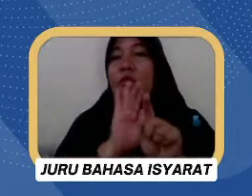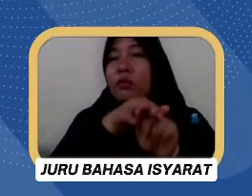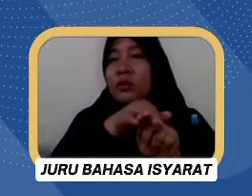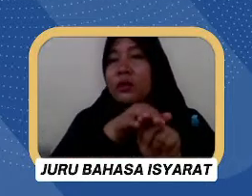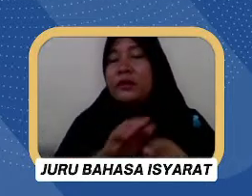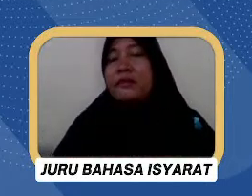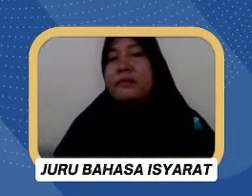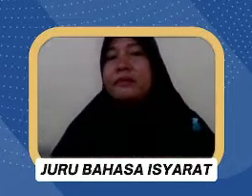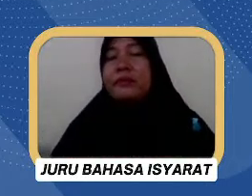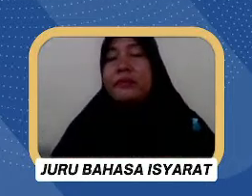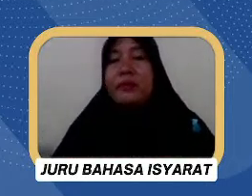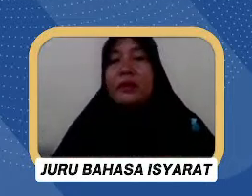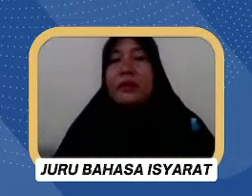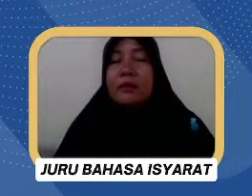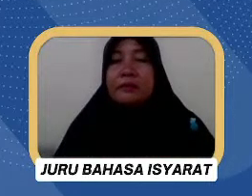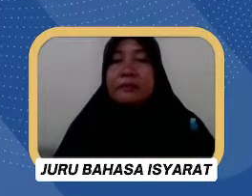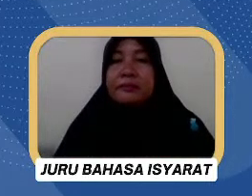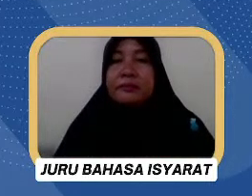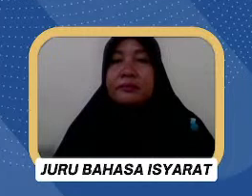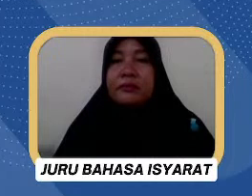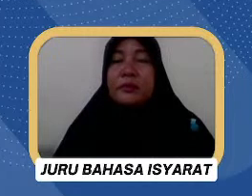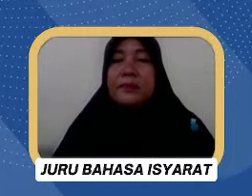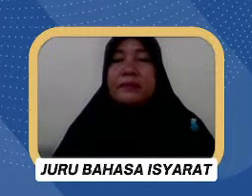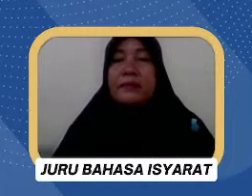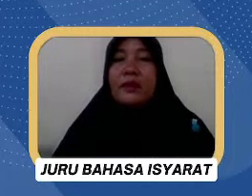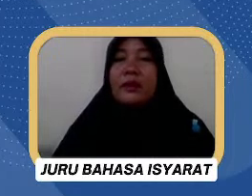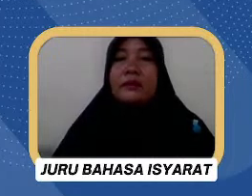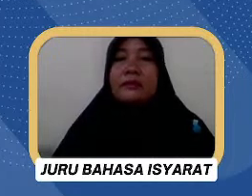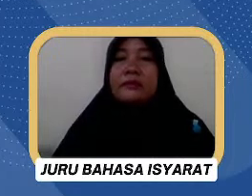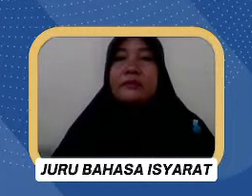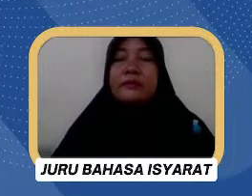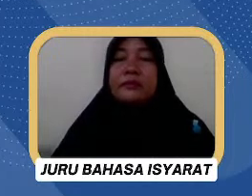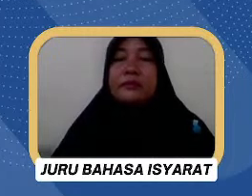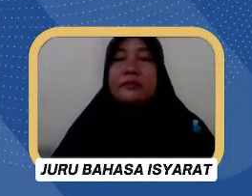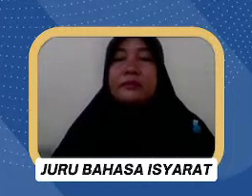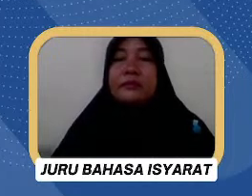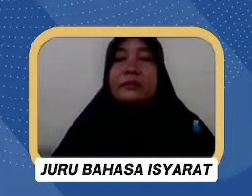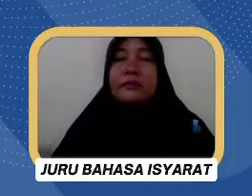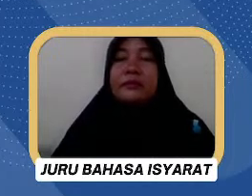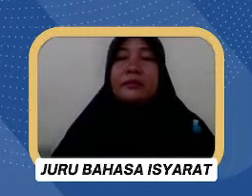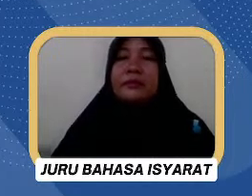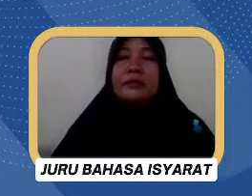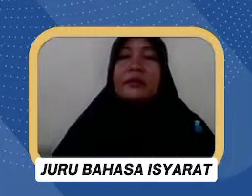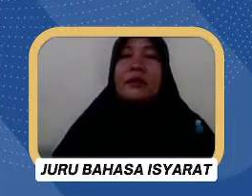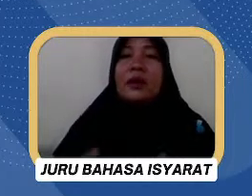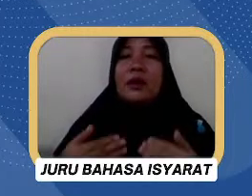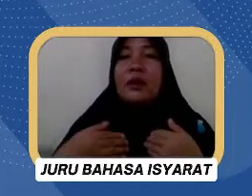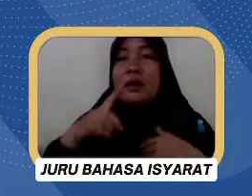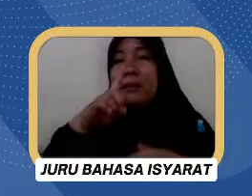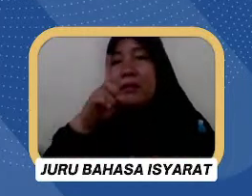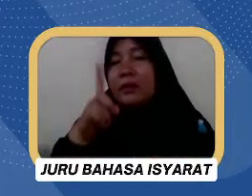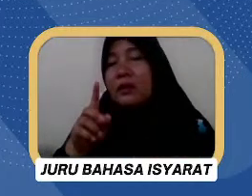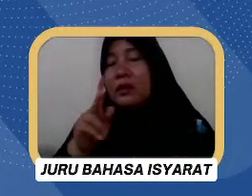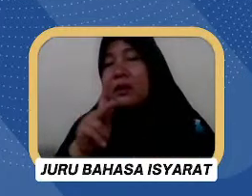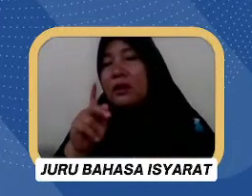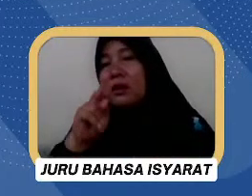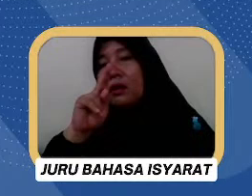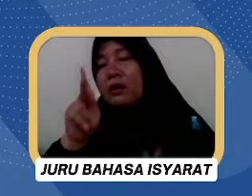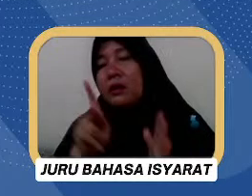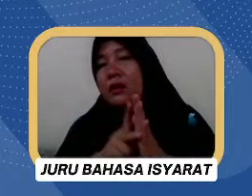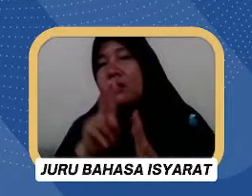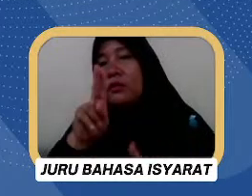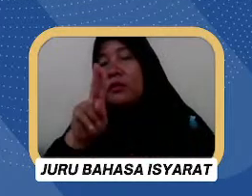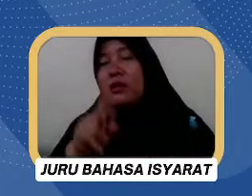Ibu, selain etika digital, pertanyaan yang kedua adalah berkaitan dengan kenapa perlu